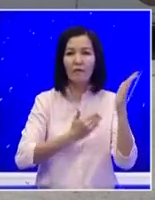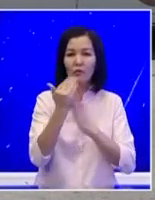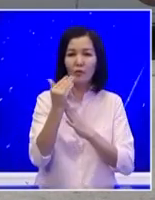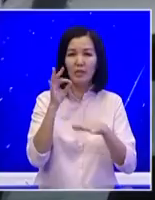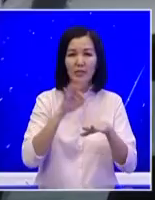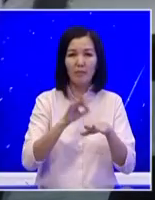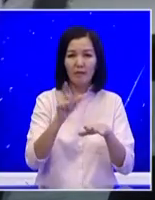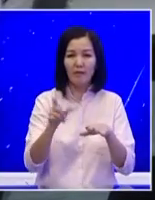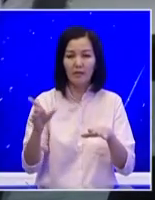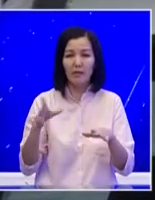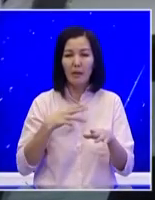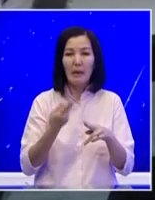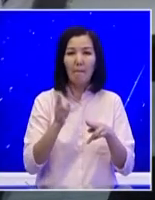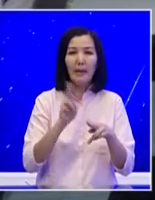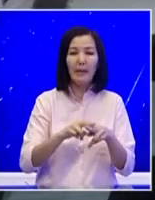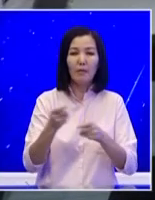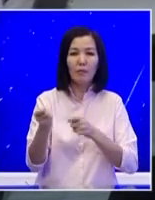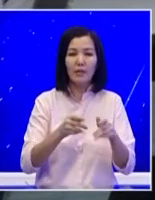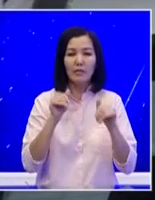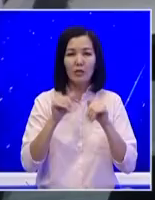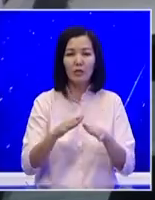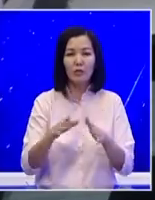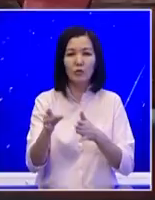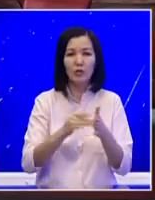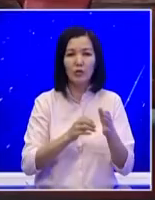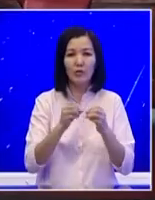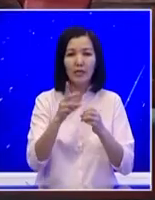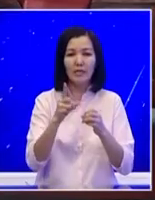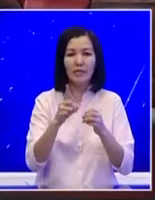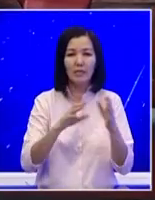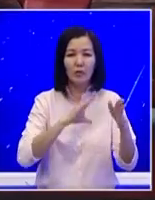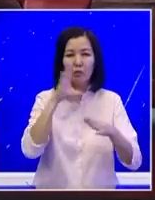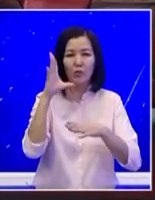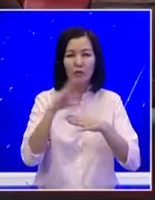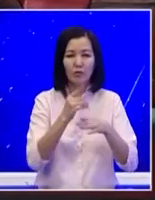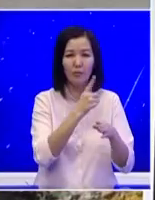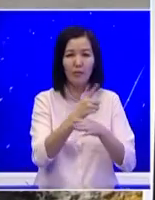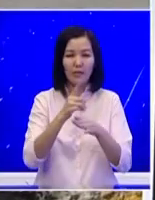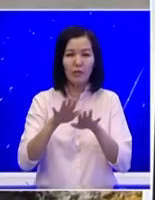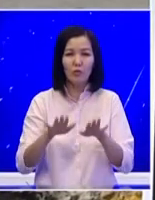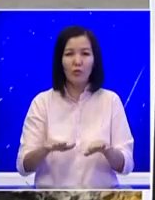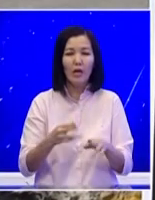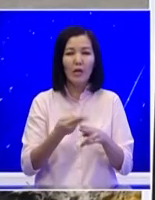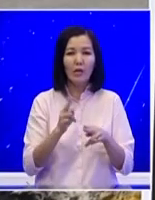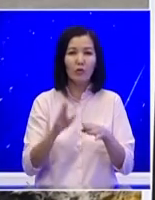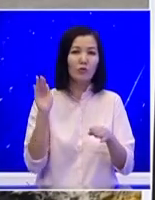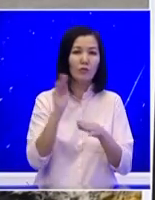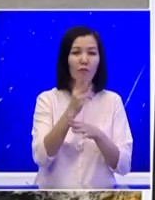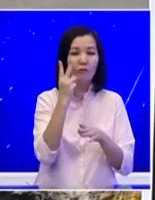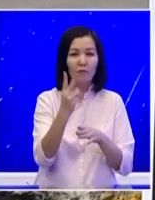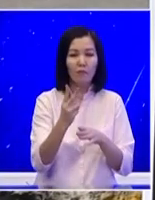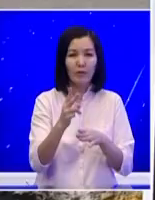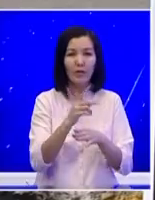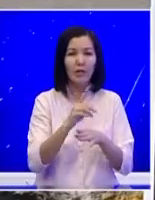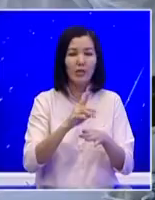показатель заболеваемости. Поэтому властями решено создать сразу 11 круглосуточных блокпостов, добавок имеющимся двум. Дежурство несут